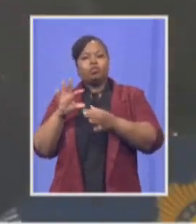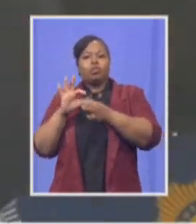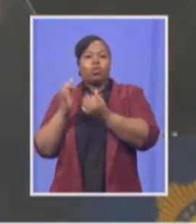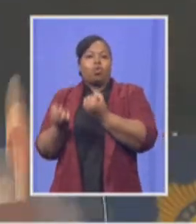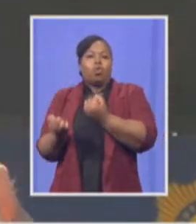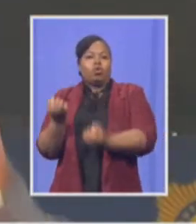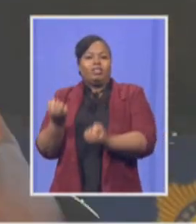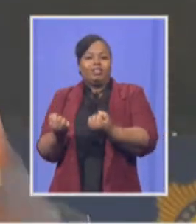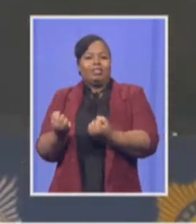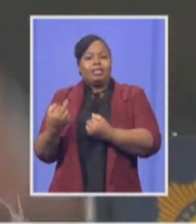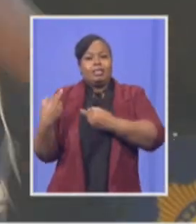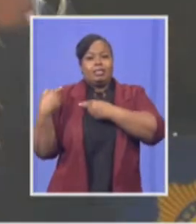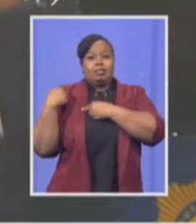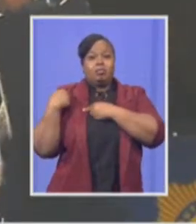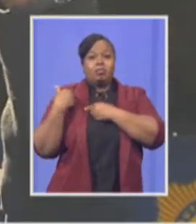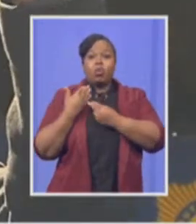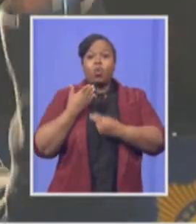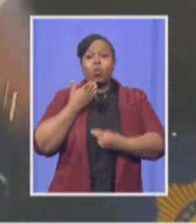bese iyabahambisa.